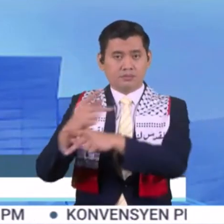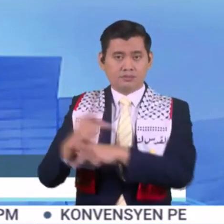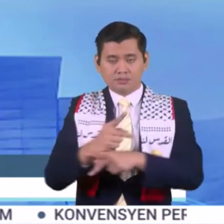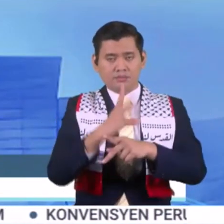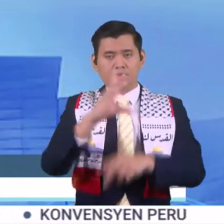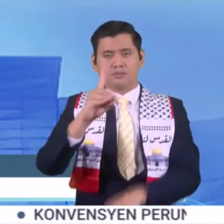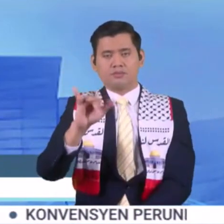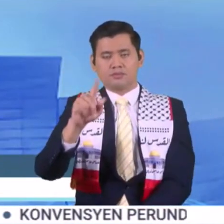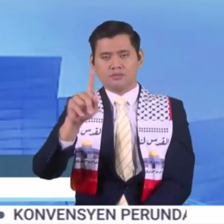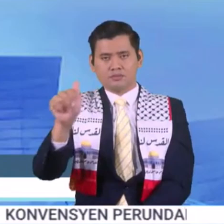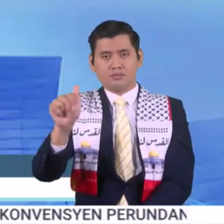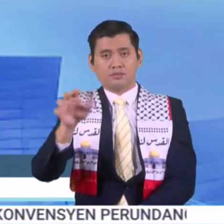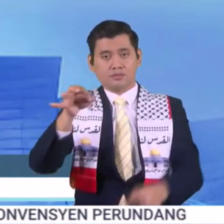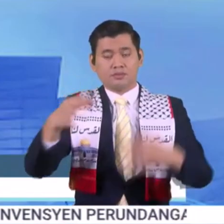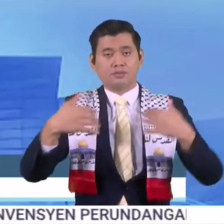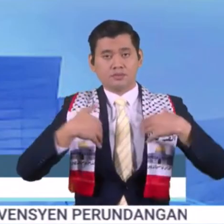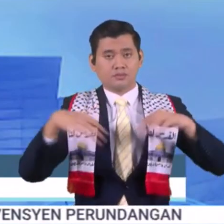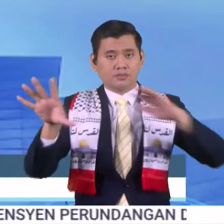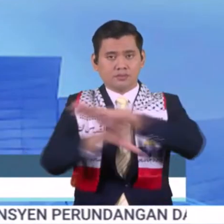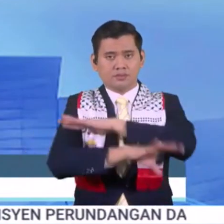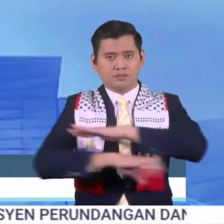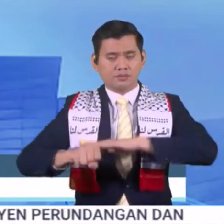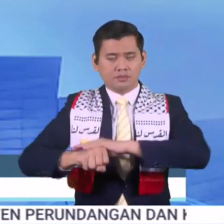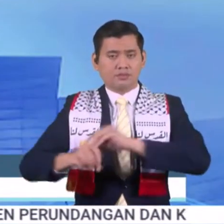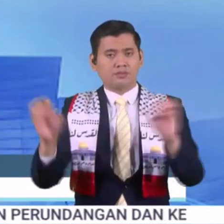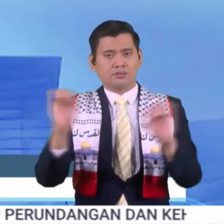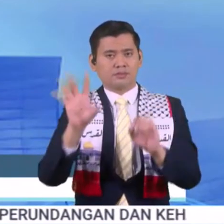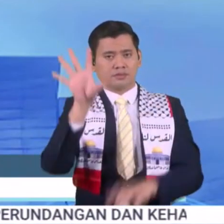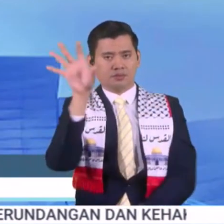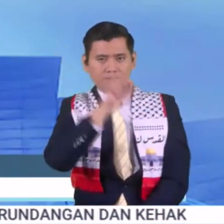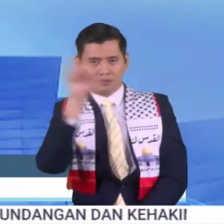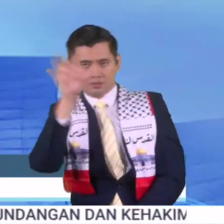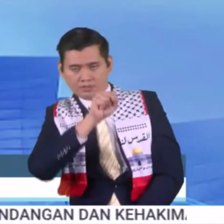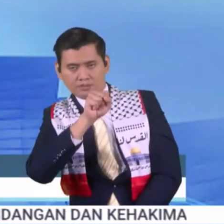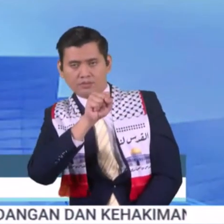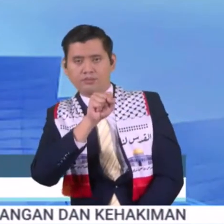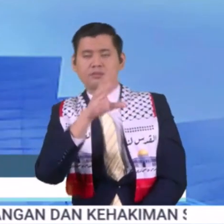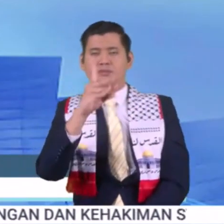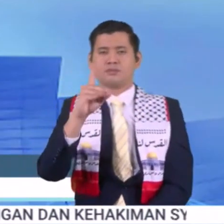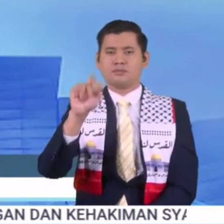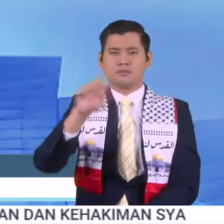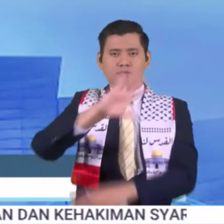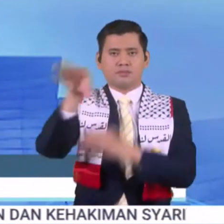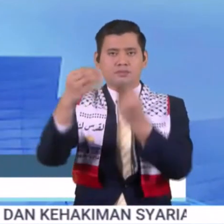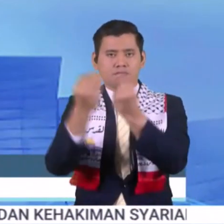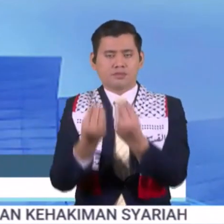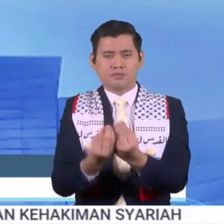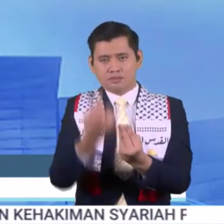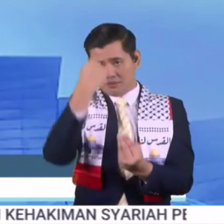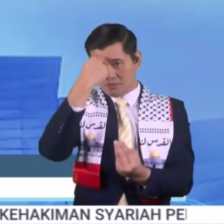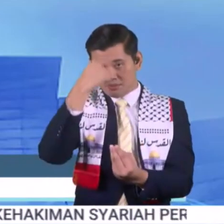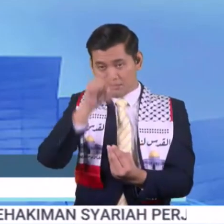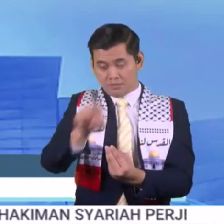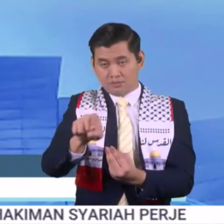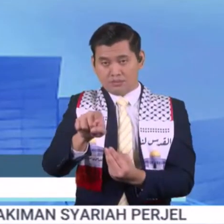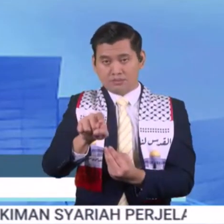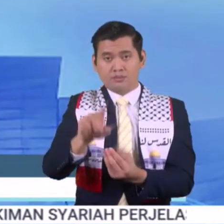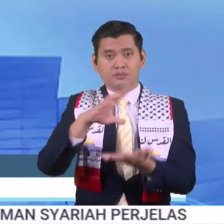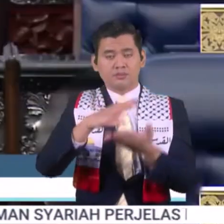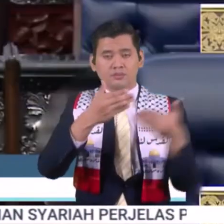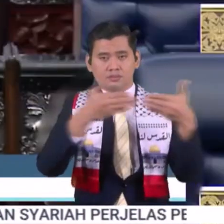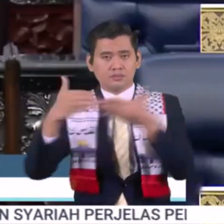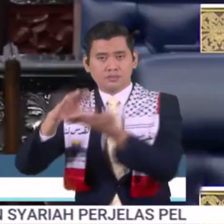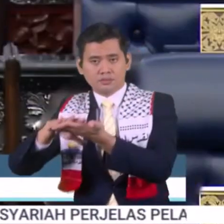untuk elak diceroboh, malah pastikan tiada kecicir data skor bagi tawaran penempatan ke universiti.